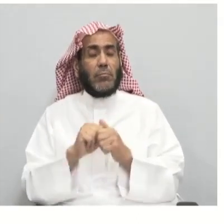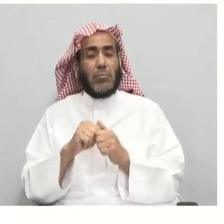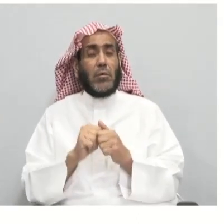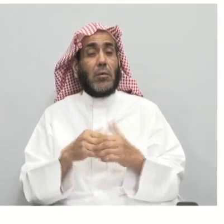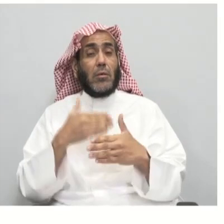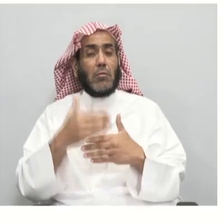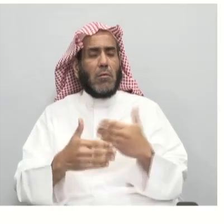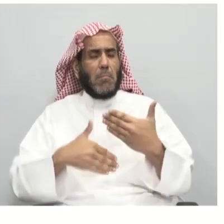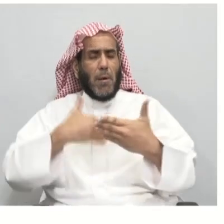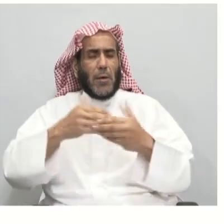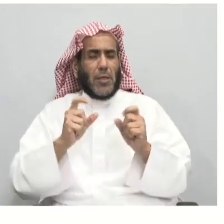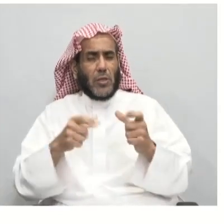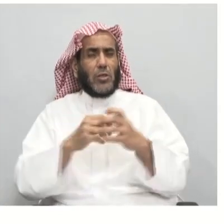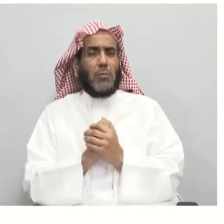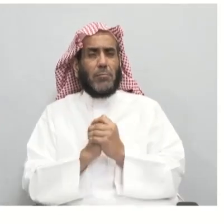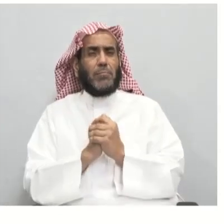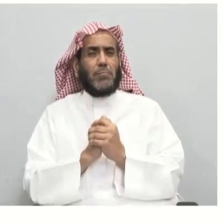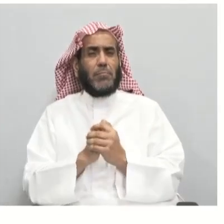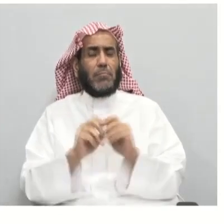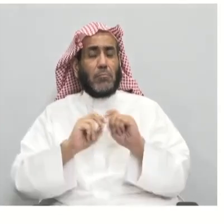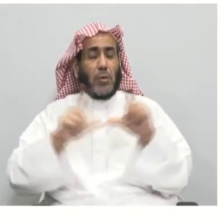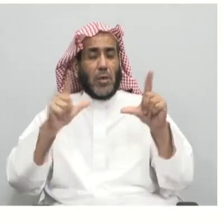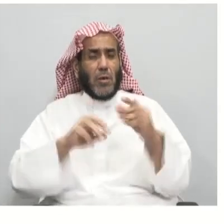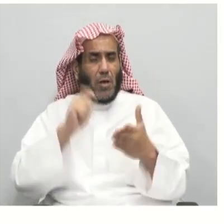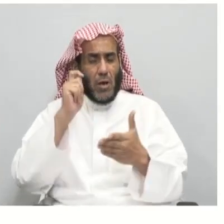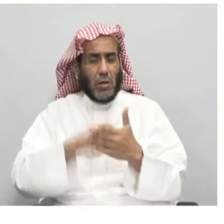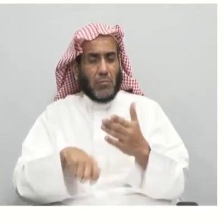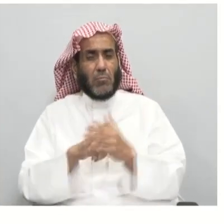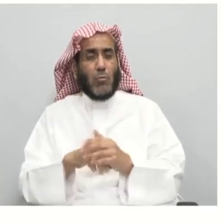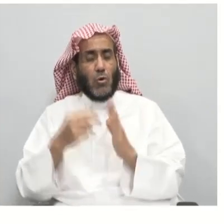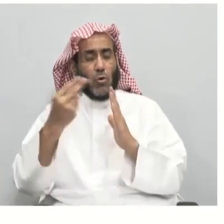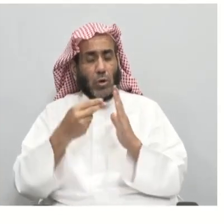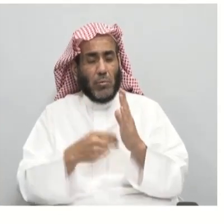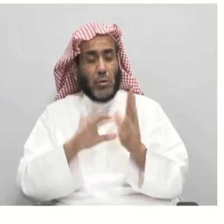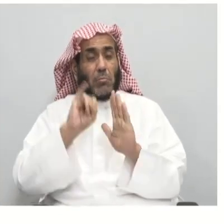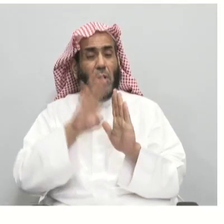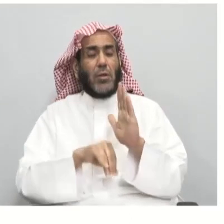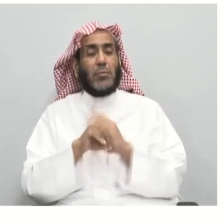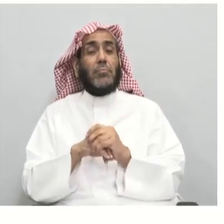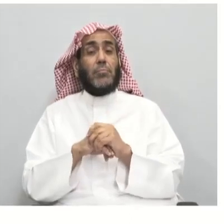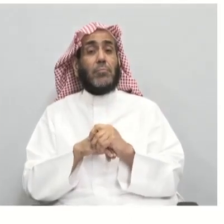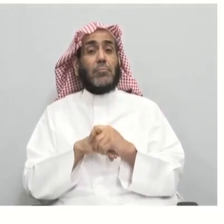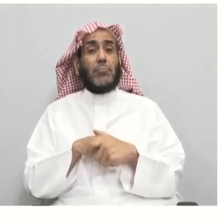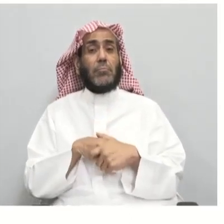مرحله ما بعد الاجتماع الاعلان عن القرارات وكتابه المحضر